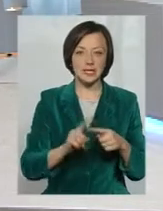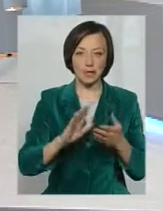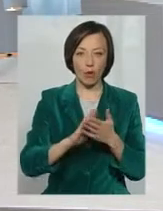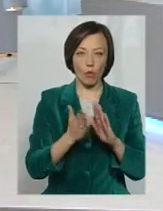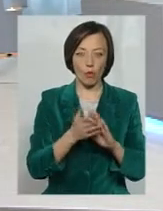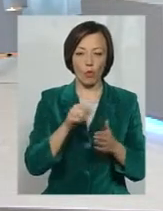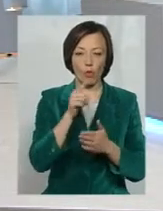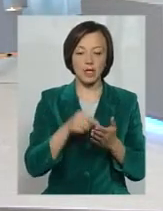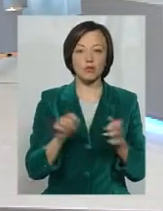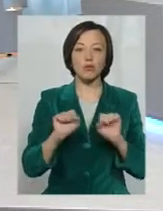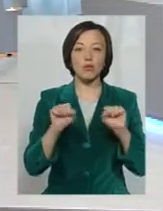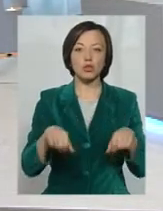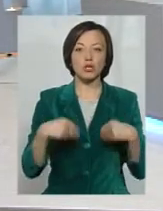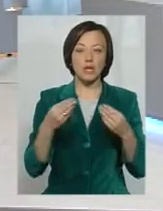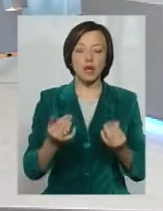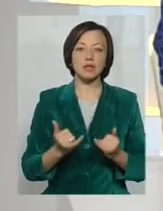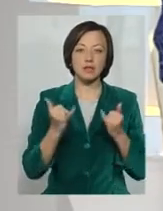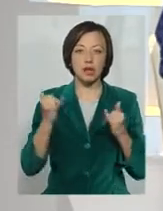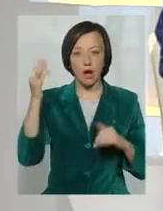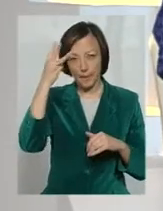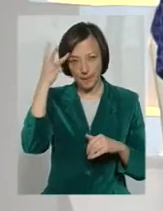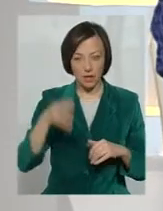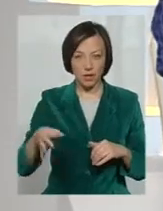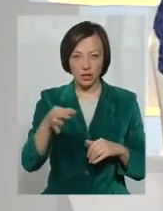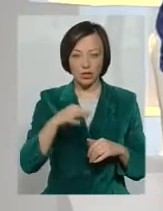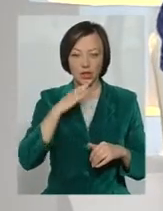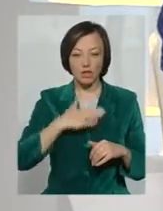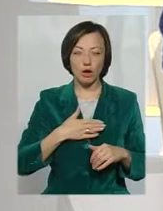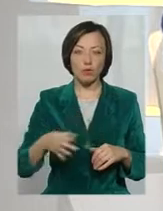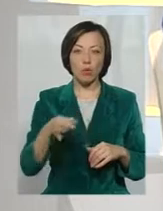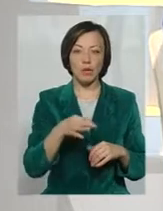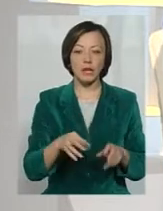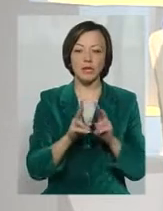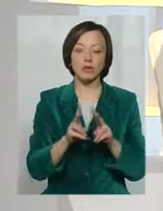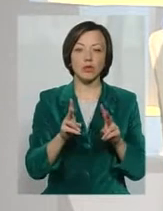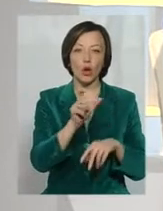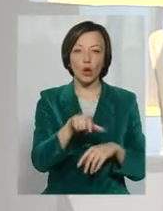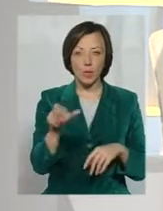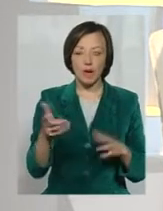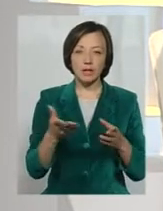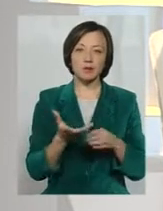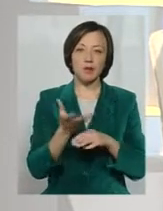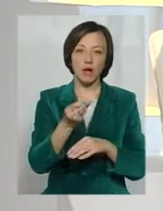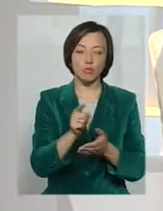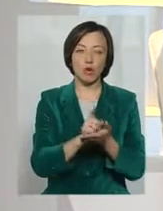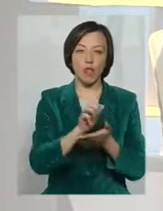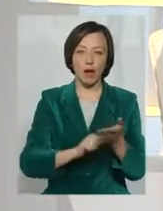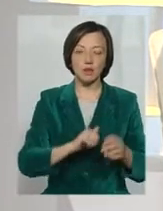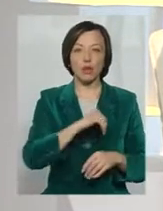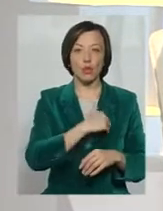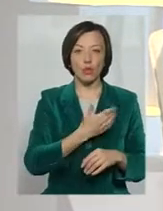і що вона може дати для Хмельниччини, для нашої області, для тих людей, які сплачують податки і хочуть,